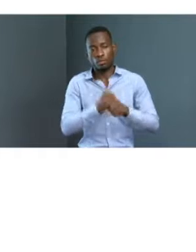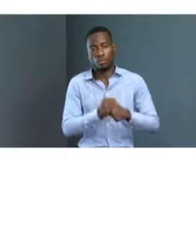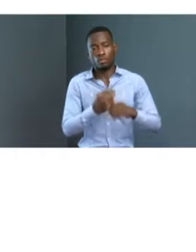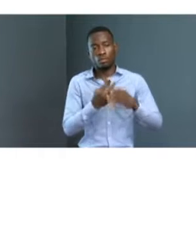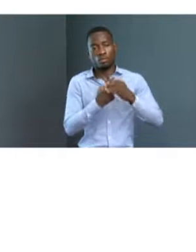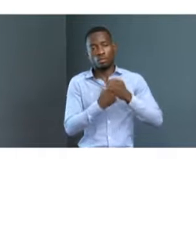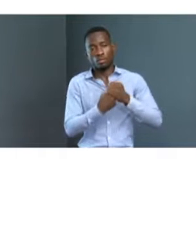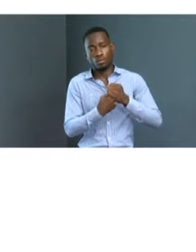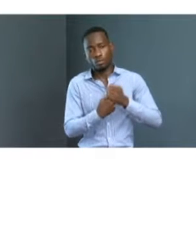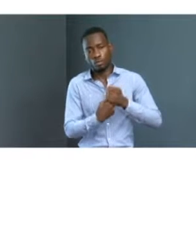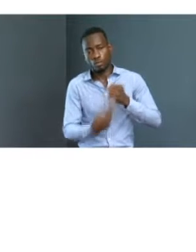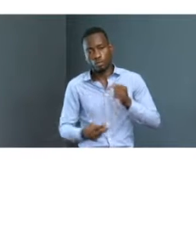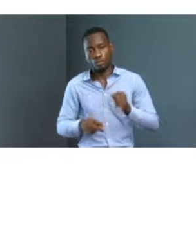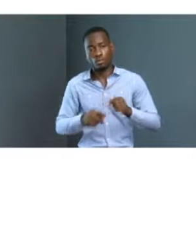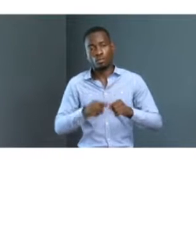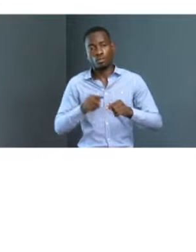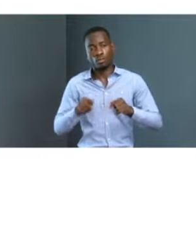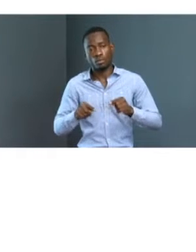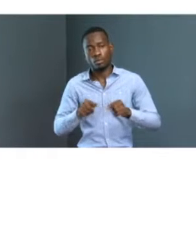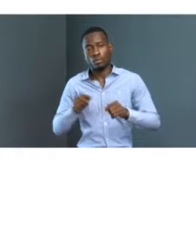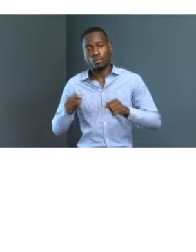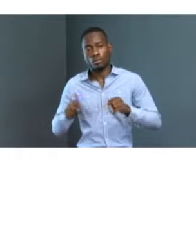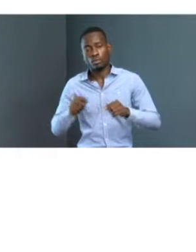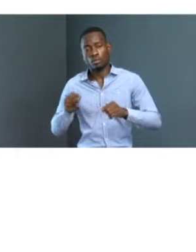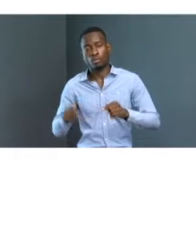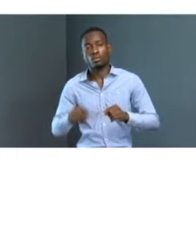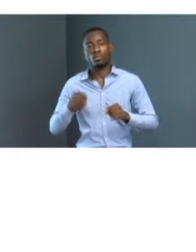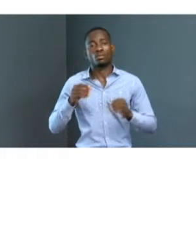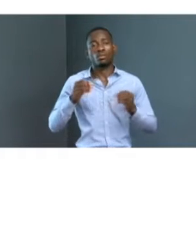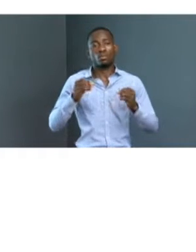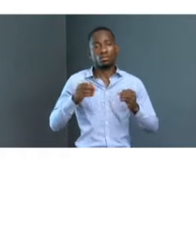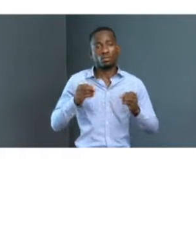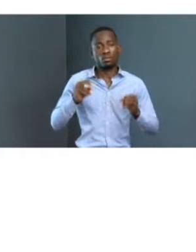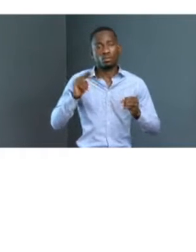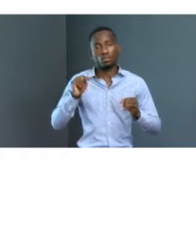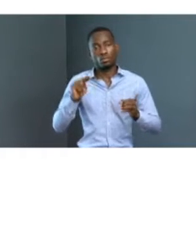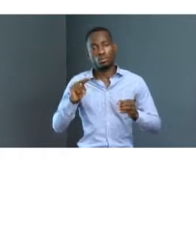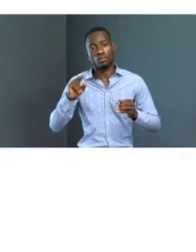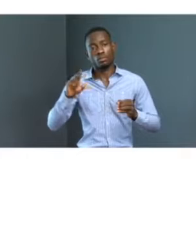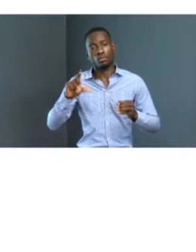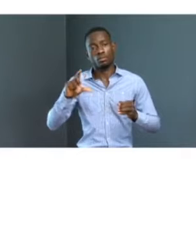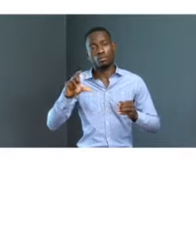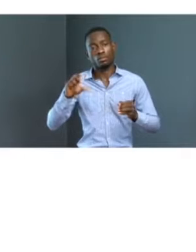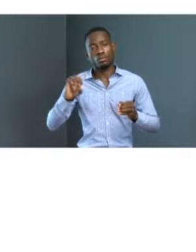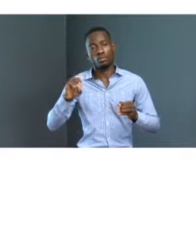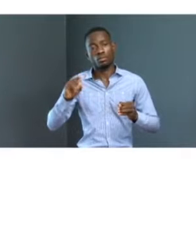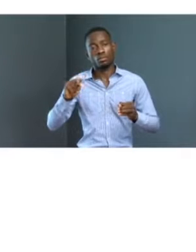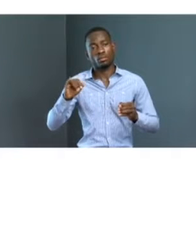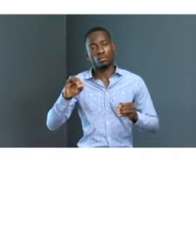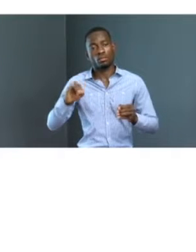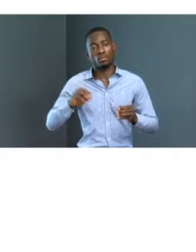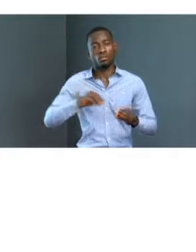double chaîne de polynucléotides qui sont antiparallèles et qui s'enroulent